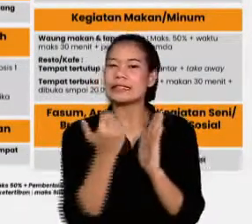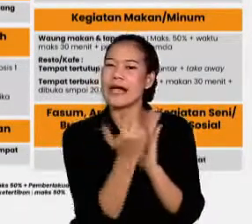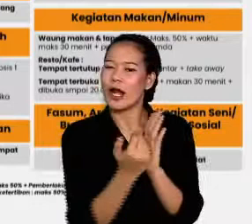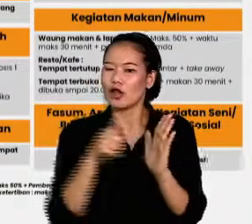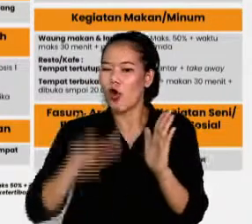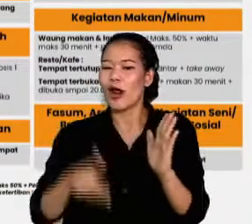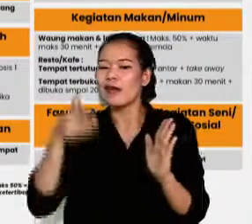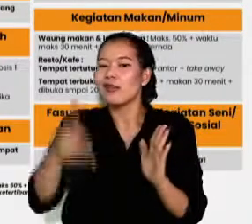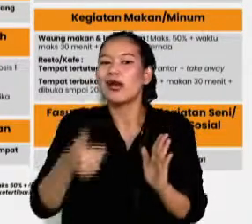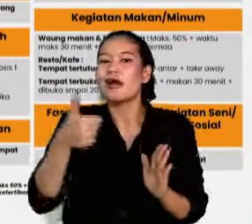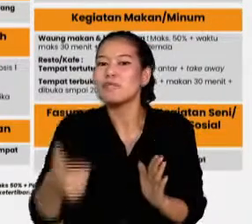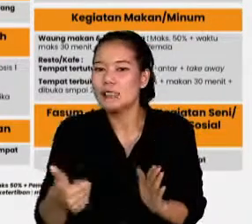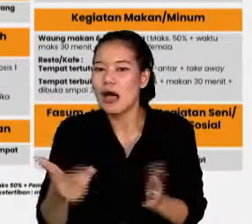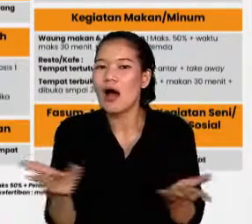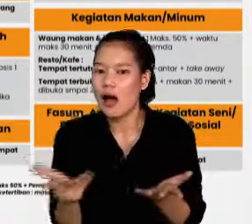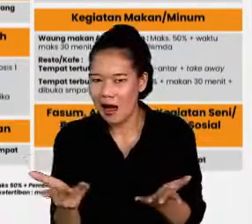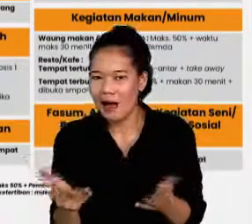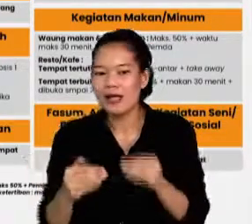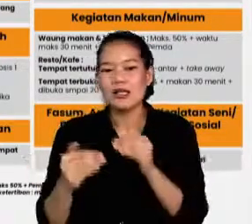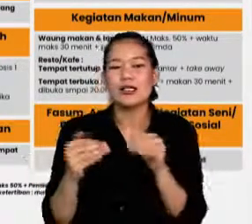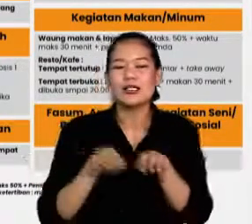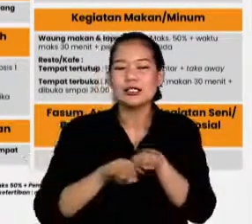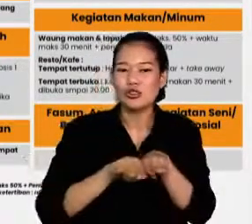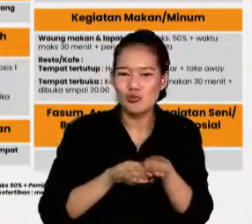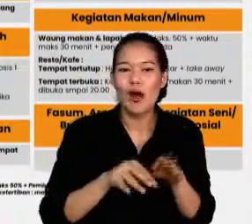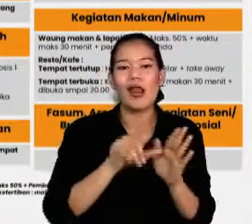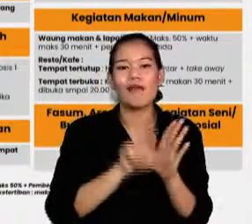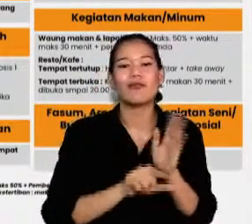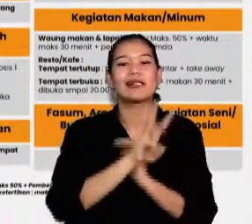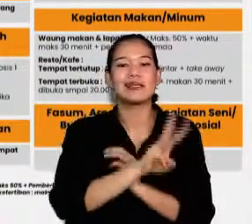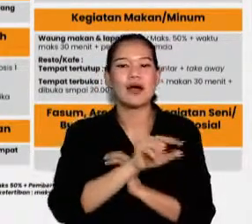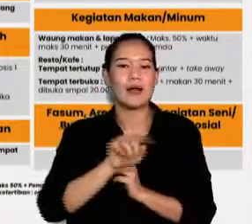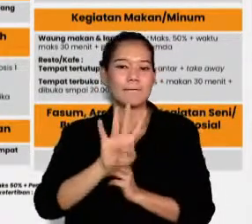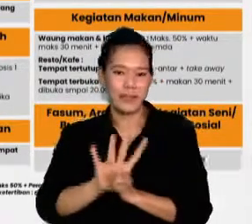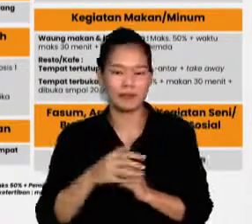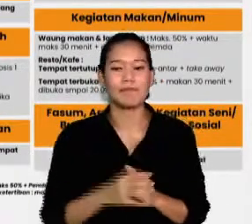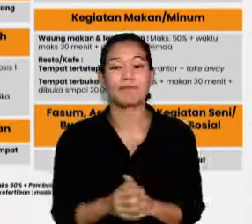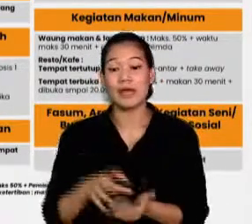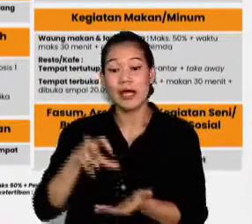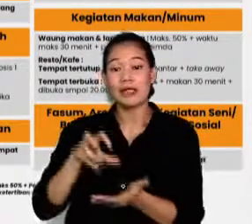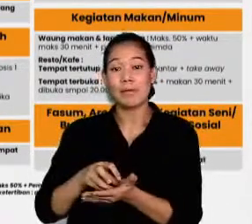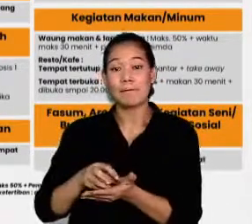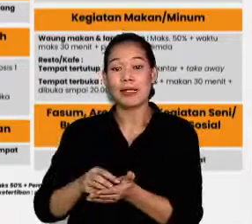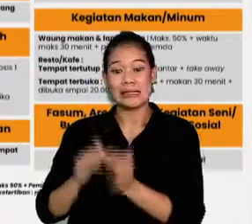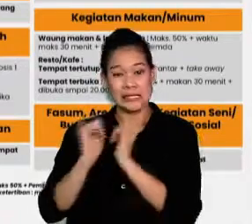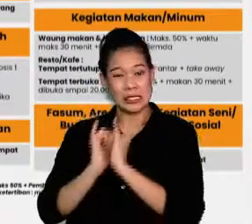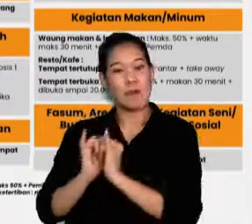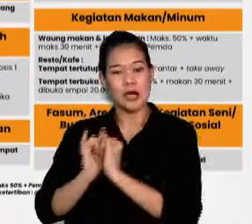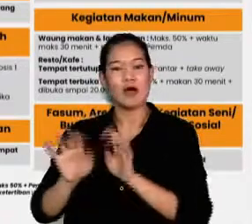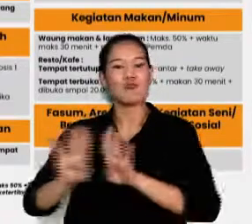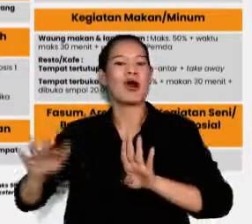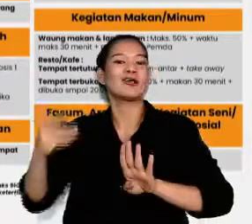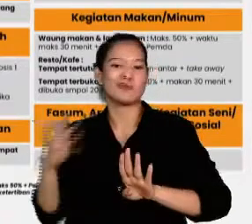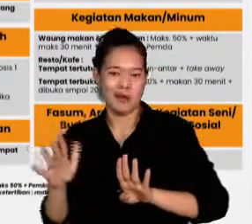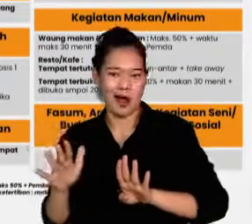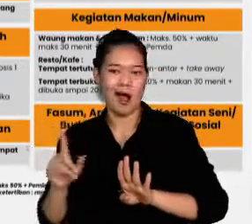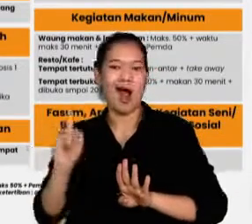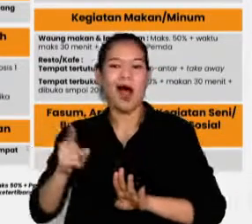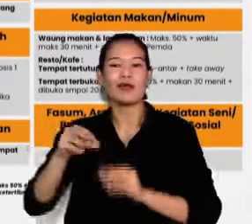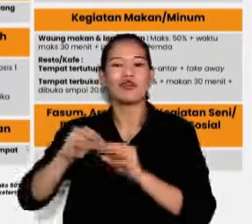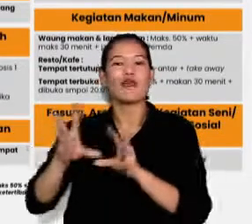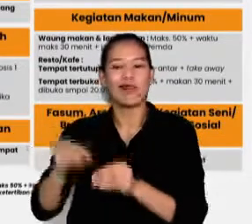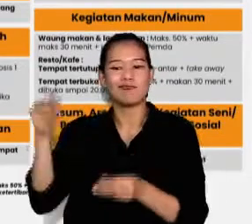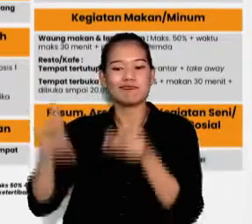yang juga diterapkan pada daerah level 3 lainnya kemudian tempat ibadah mulai dibuka dengan pembatasan